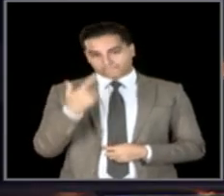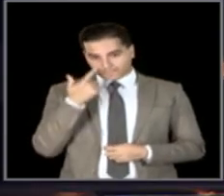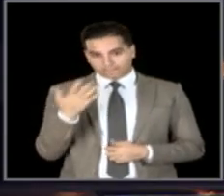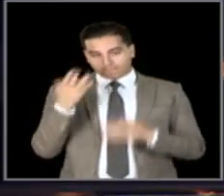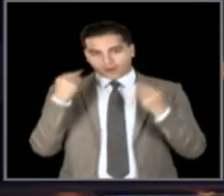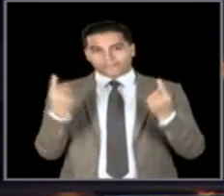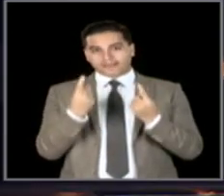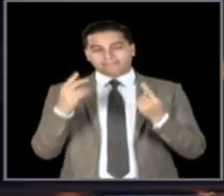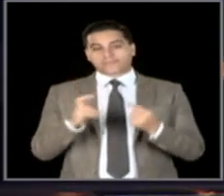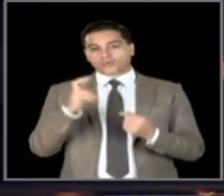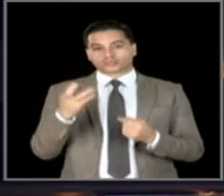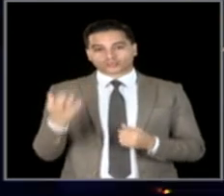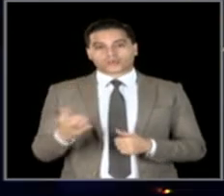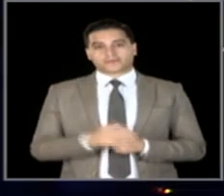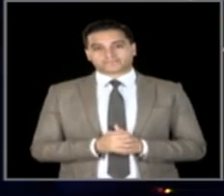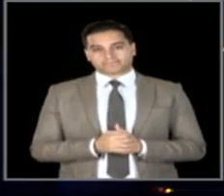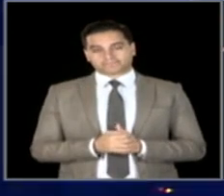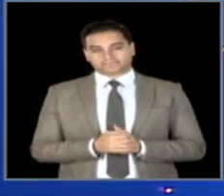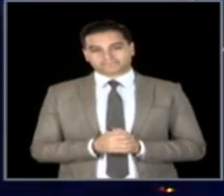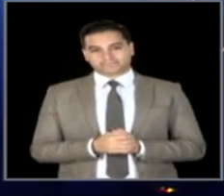معلومات عامه والسؤال